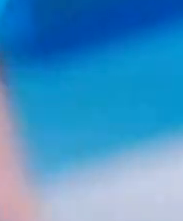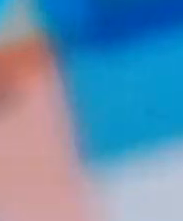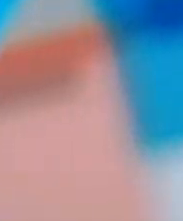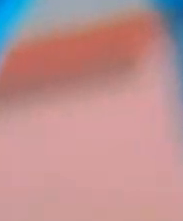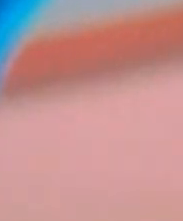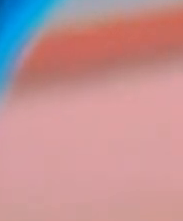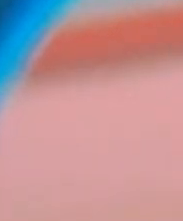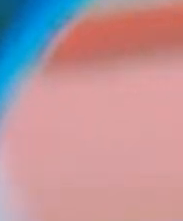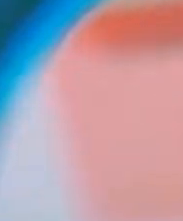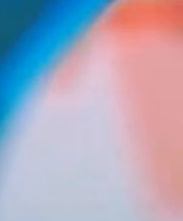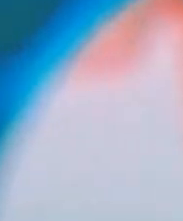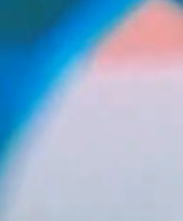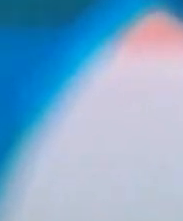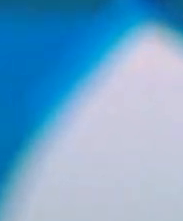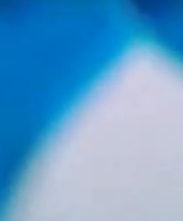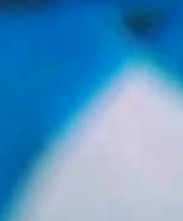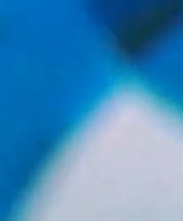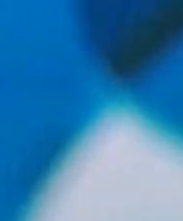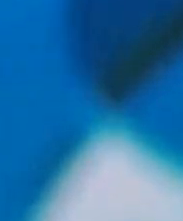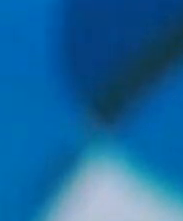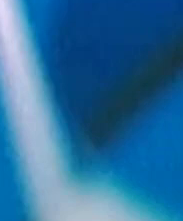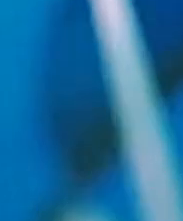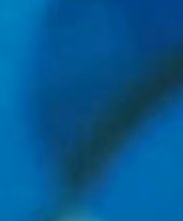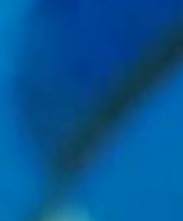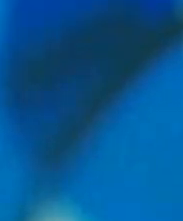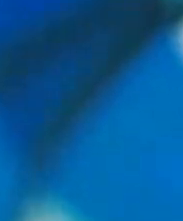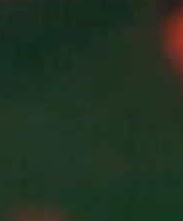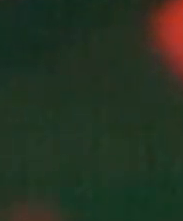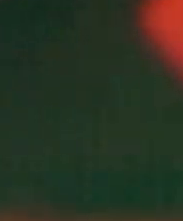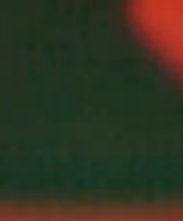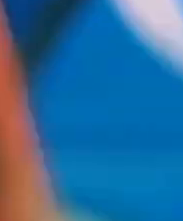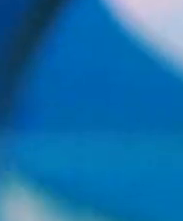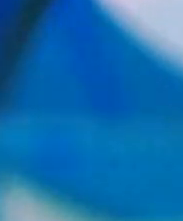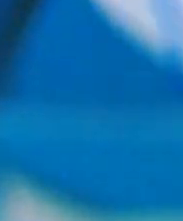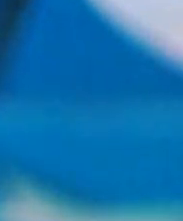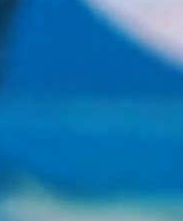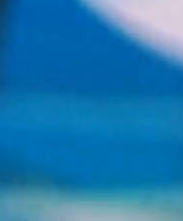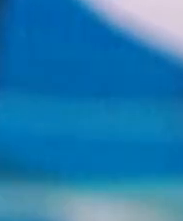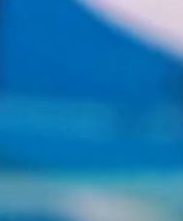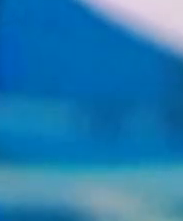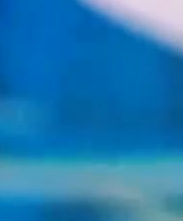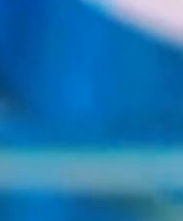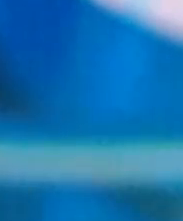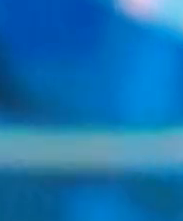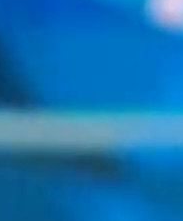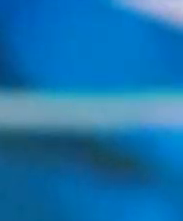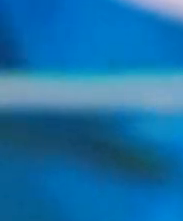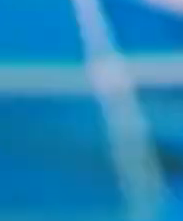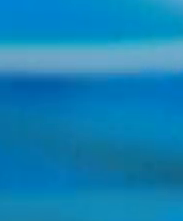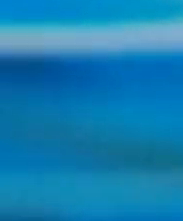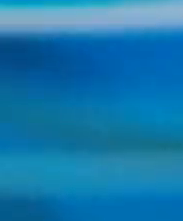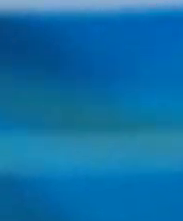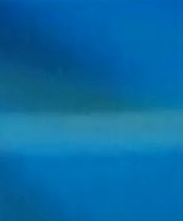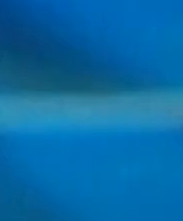места событий, аналитика, журналистские расследования. Все то, что важно и нужно знать. Подписывайтесь, ставьте лайки,